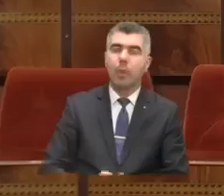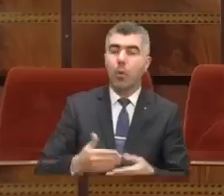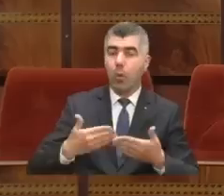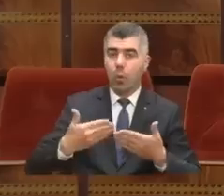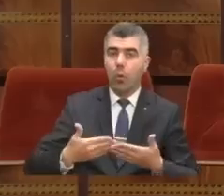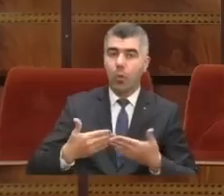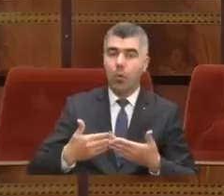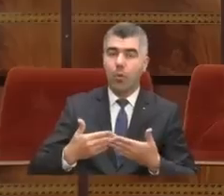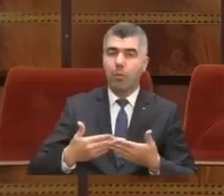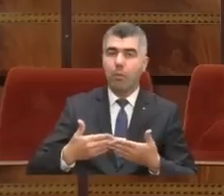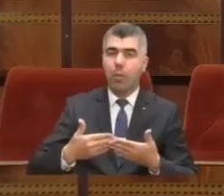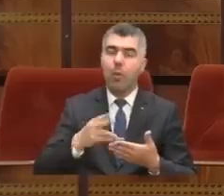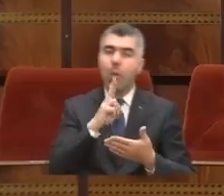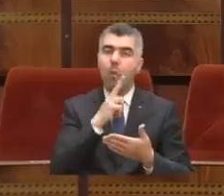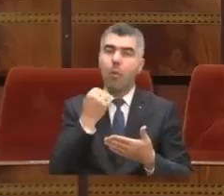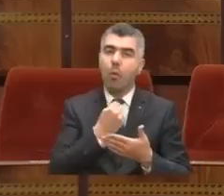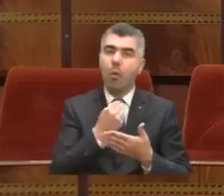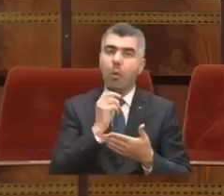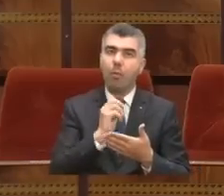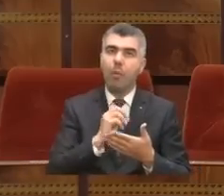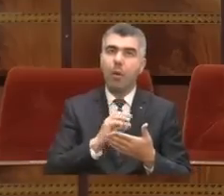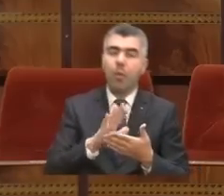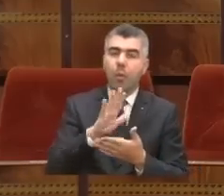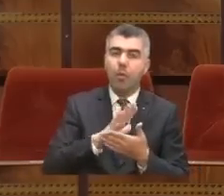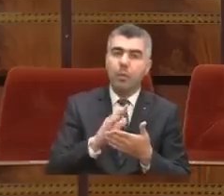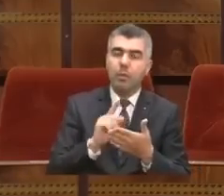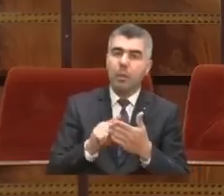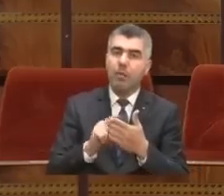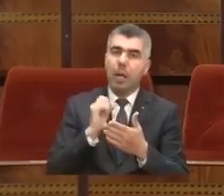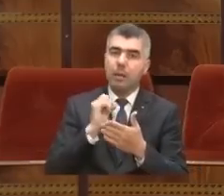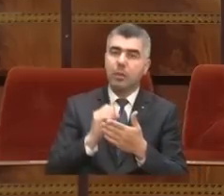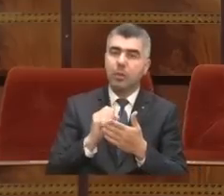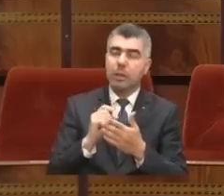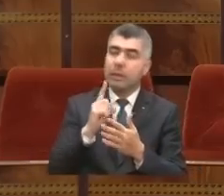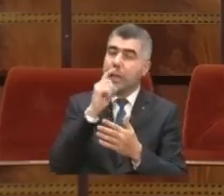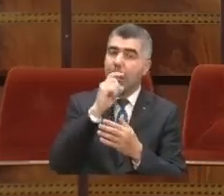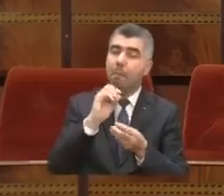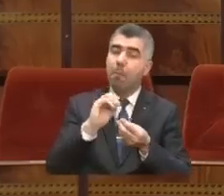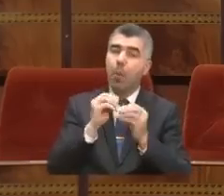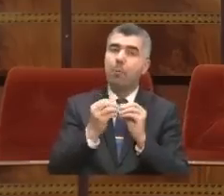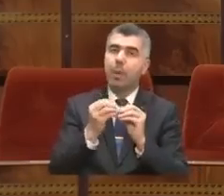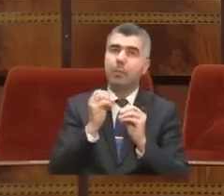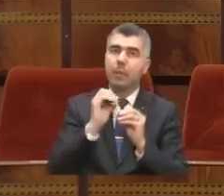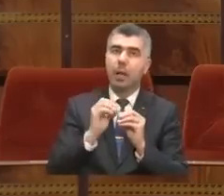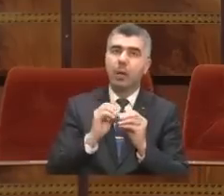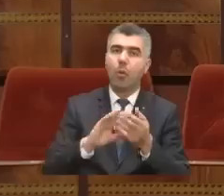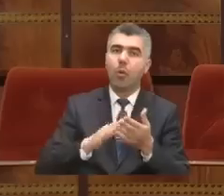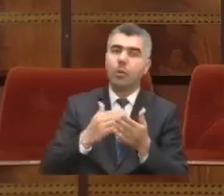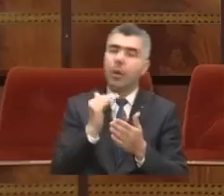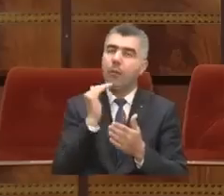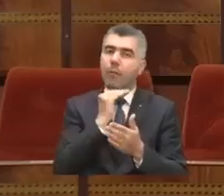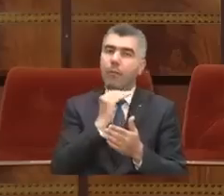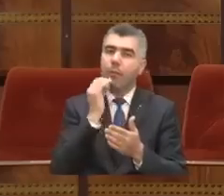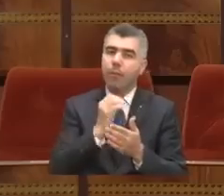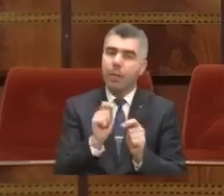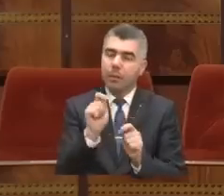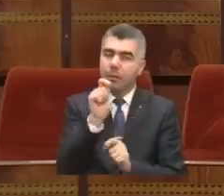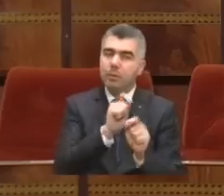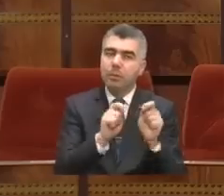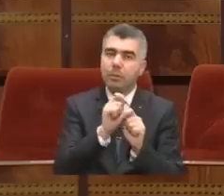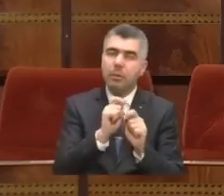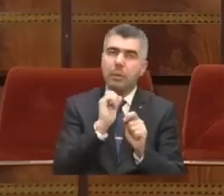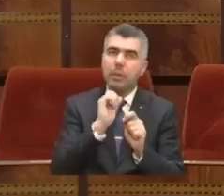بلادنا والحكومه كتادي الضريبه عاليا من اجل التسريع في